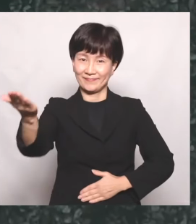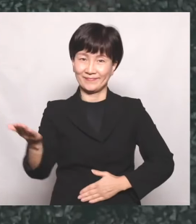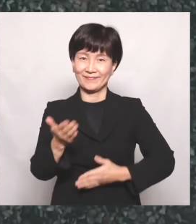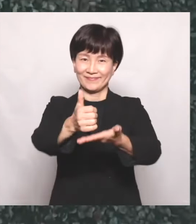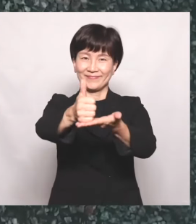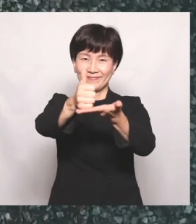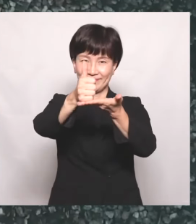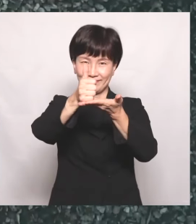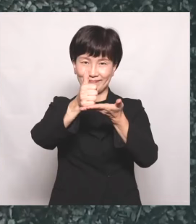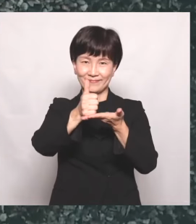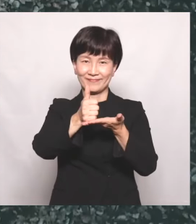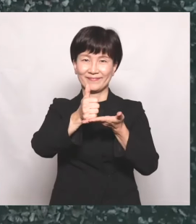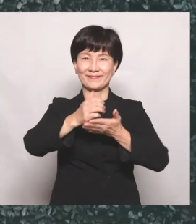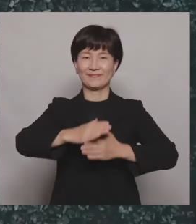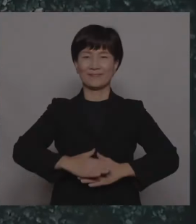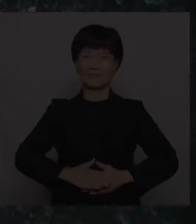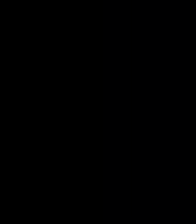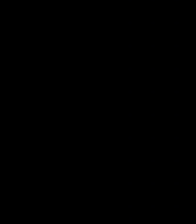취용예술관으로 여러분을 초대합니다.